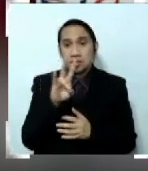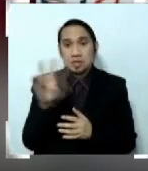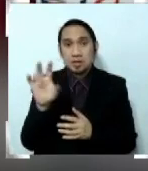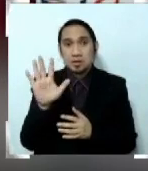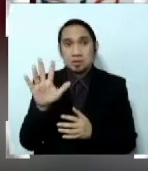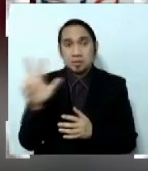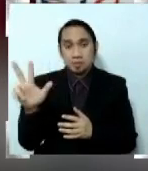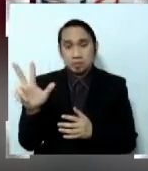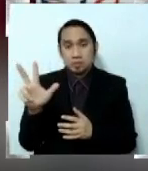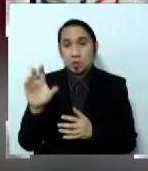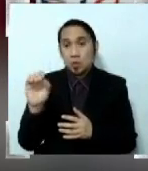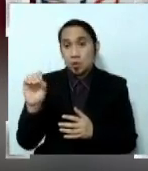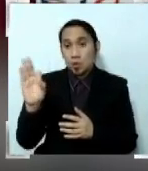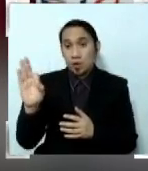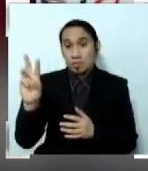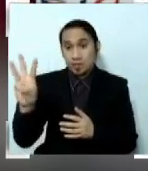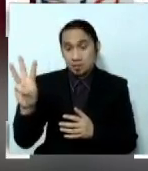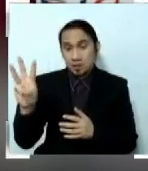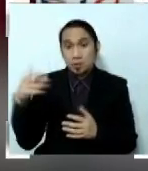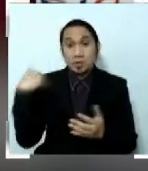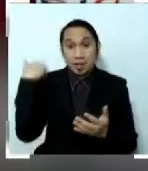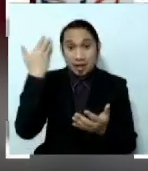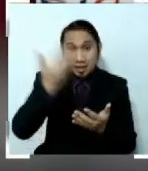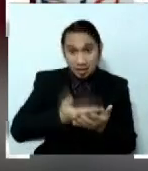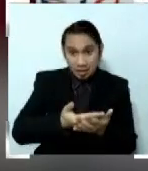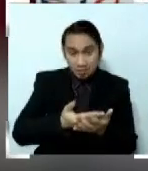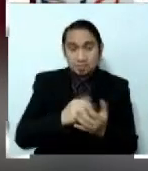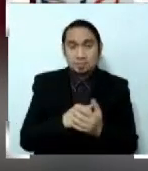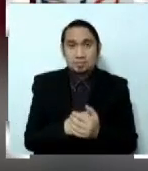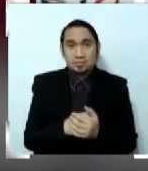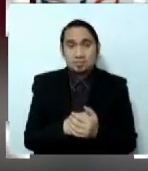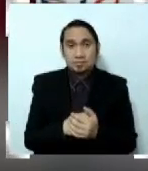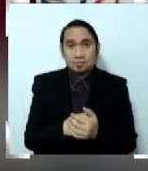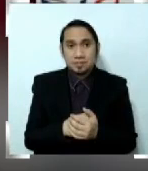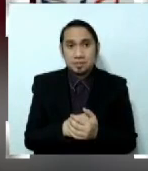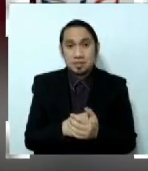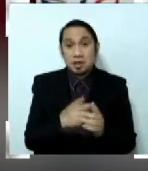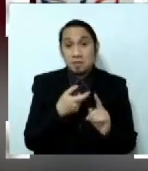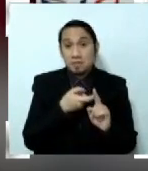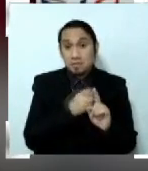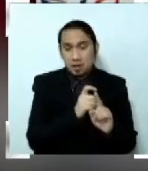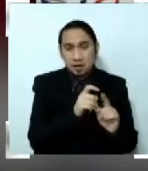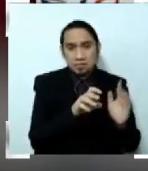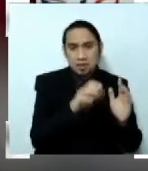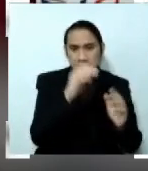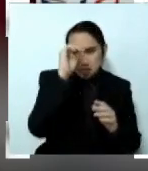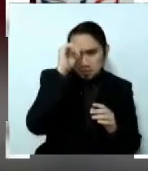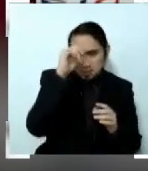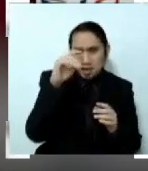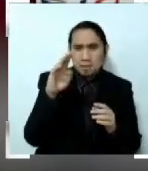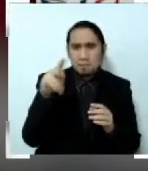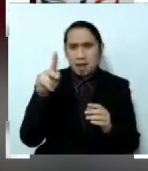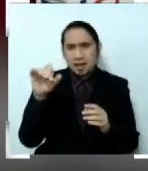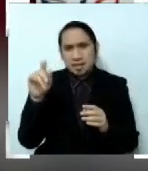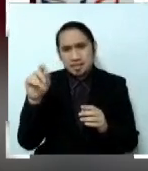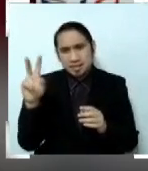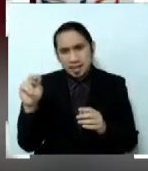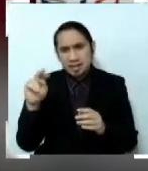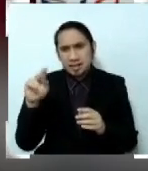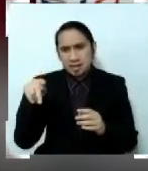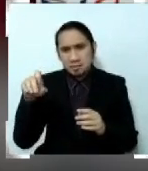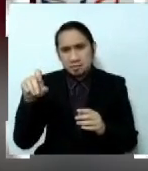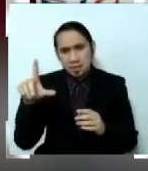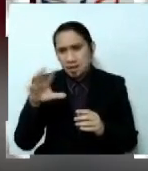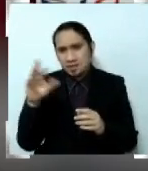2,763 OFWs na dumating sa NAIA from red flag countries meaning India, Pakistan, Bangladesh, Nepal, Sri Lanka, UAE